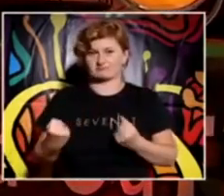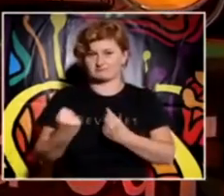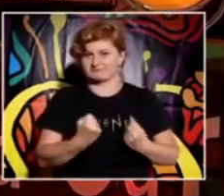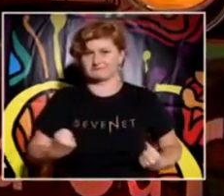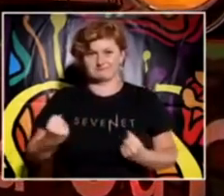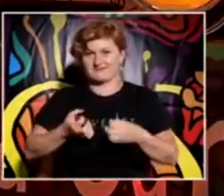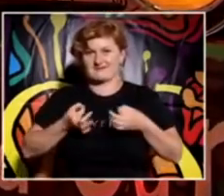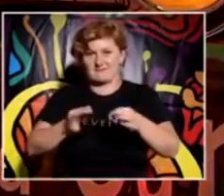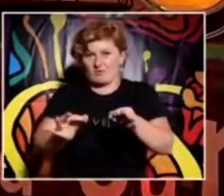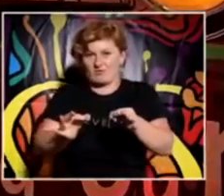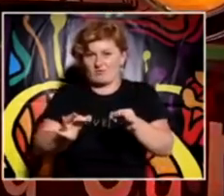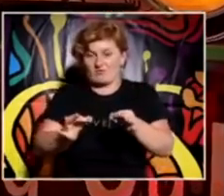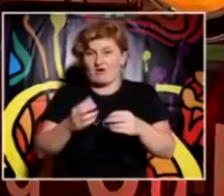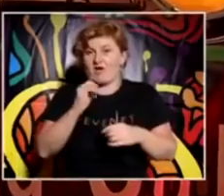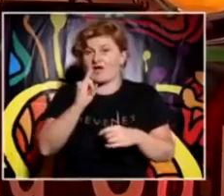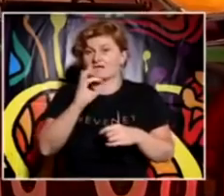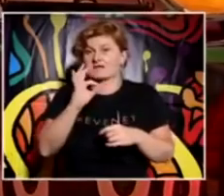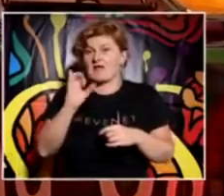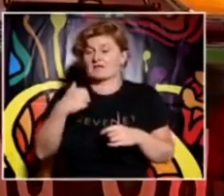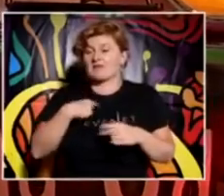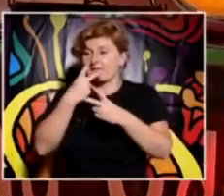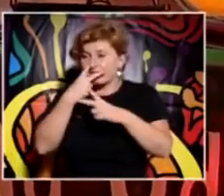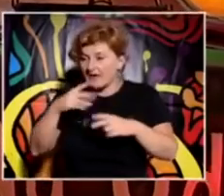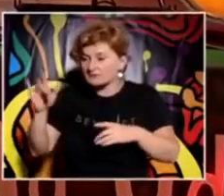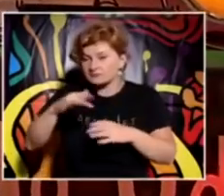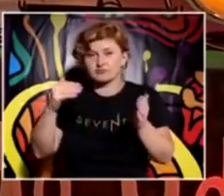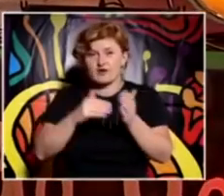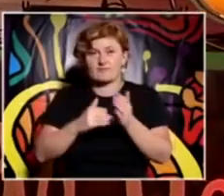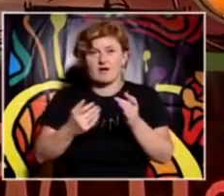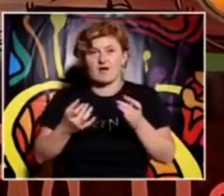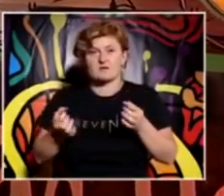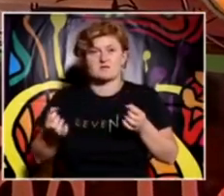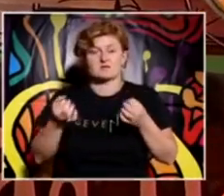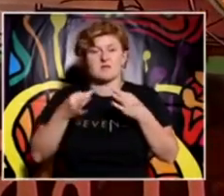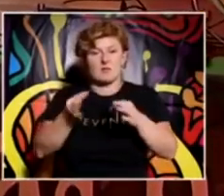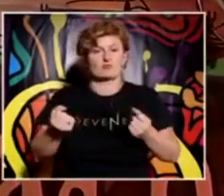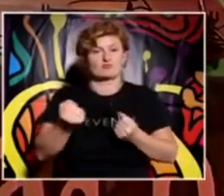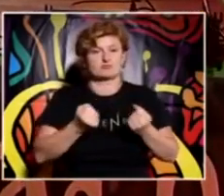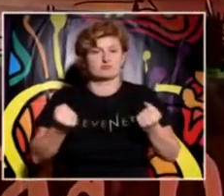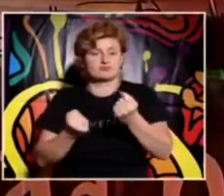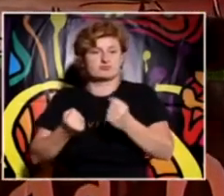Islandię zwiedzić dobrze, to muszę wynająć samochód tam. Najlepiej 4x4.